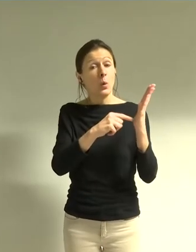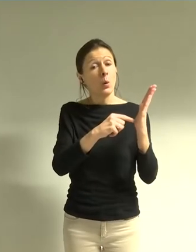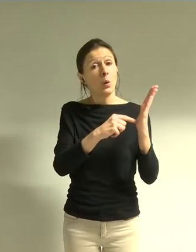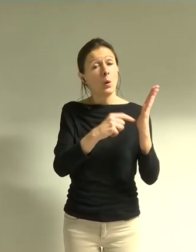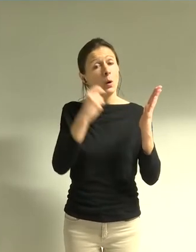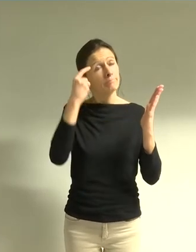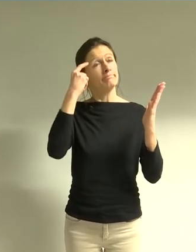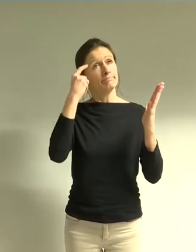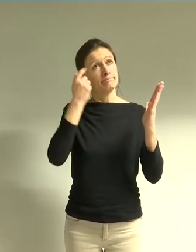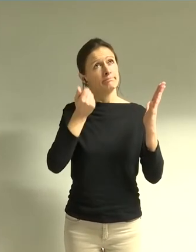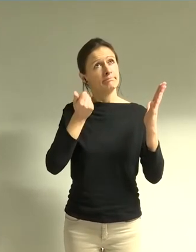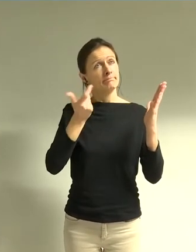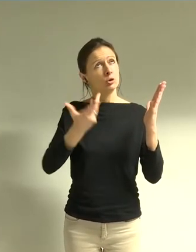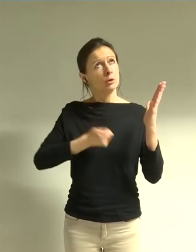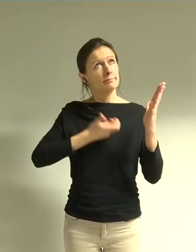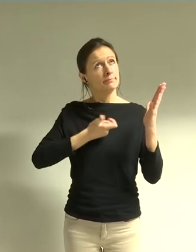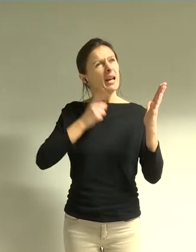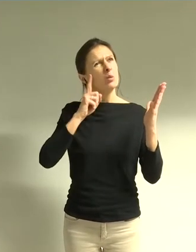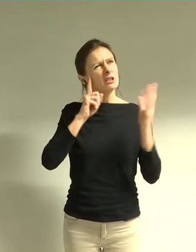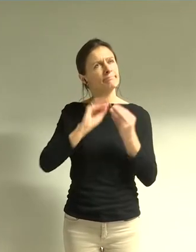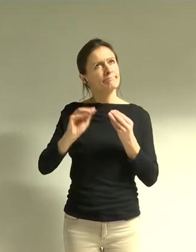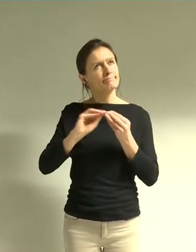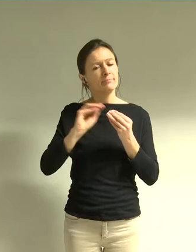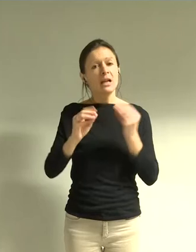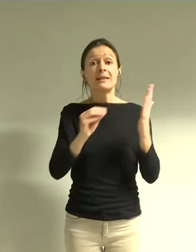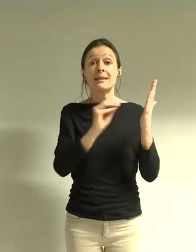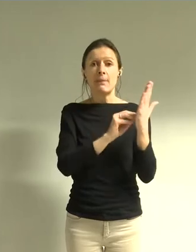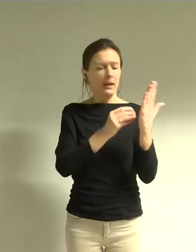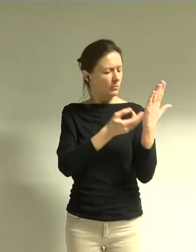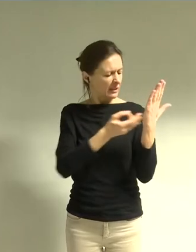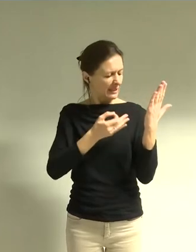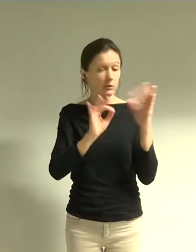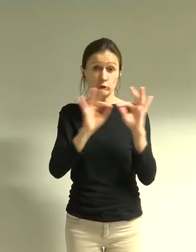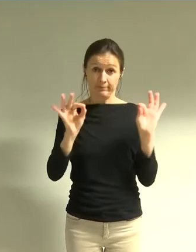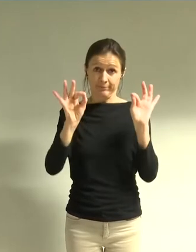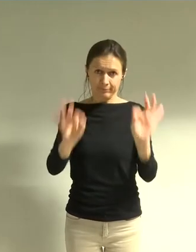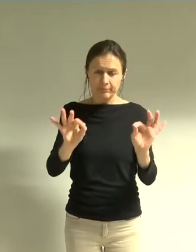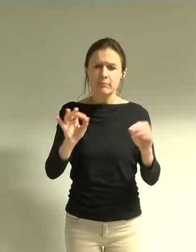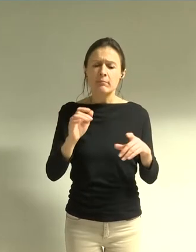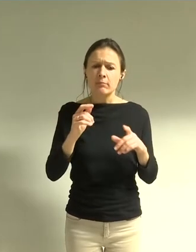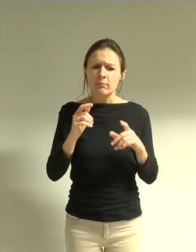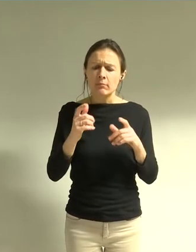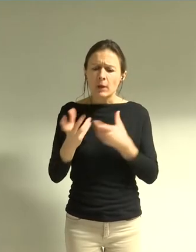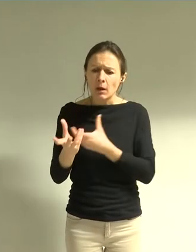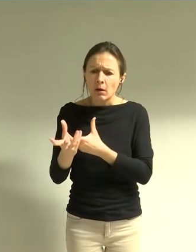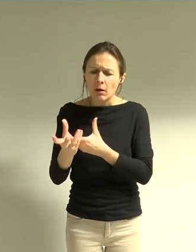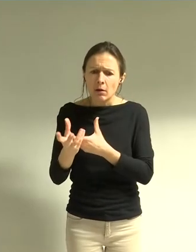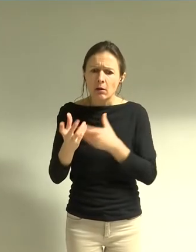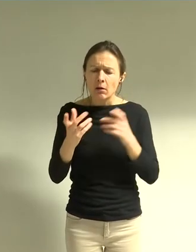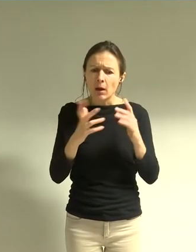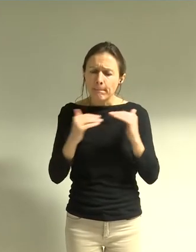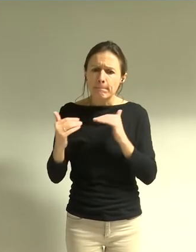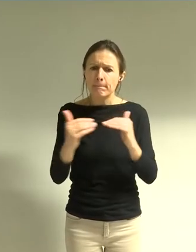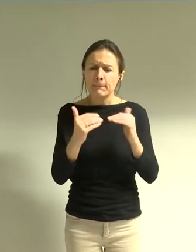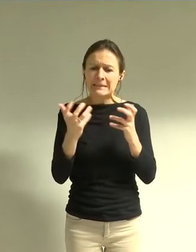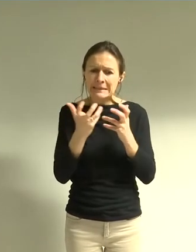et interrogations tout d'abord vos délibérations et précise je cite cette mise en commun fluctue euse a confirmé l'intérêt de créer une